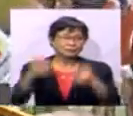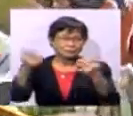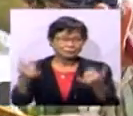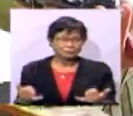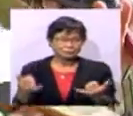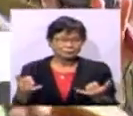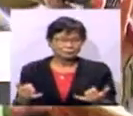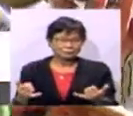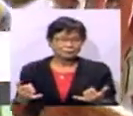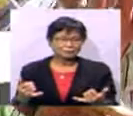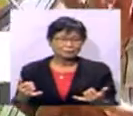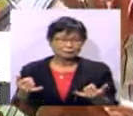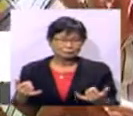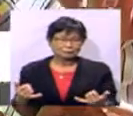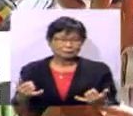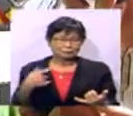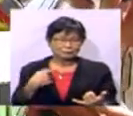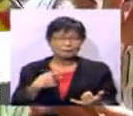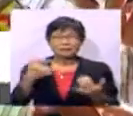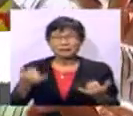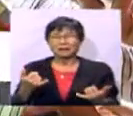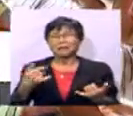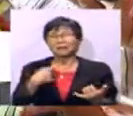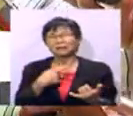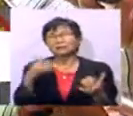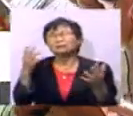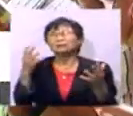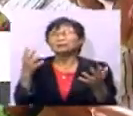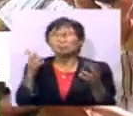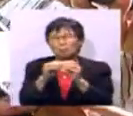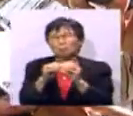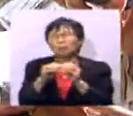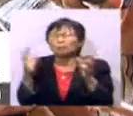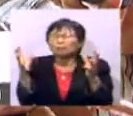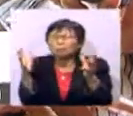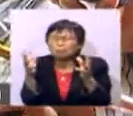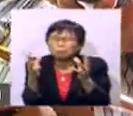Sekarang ni kita dah makin kurang sedikit lah sebab